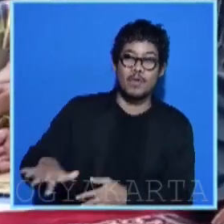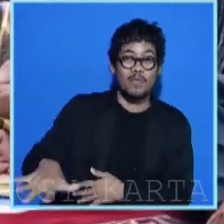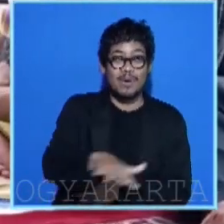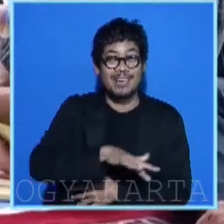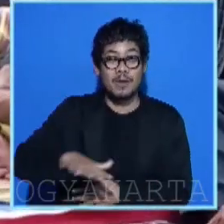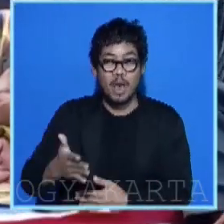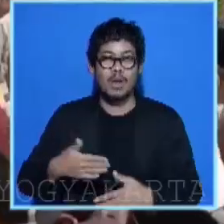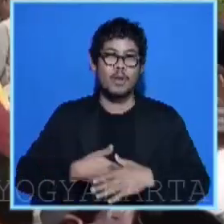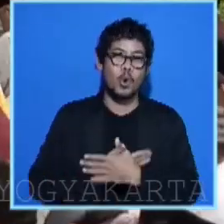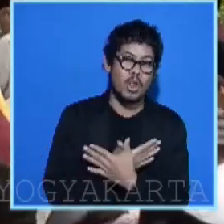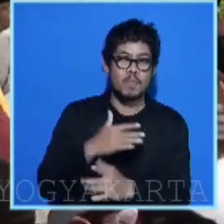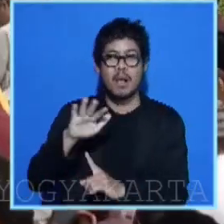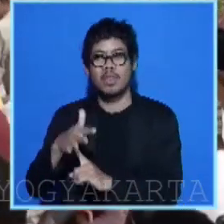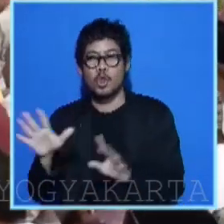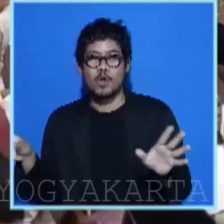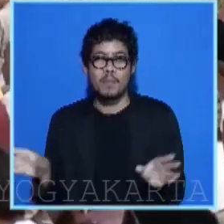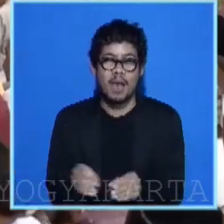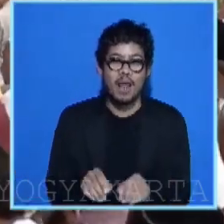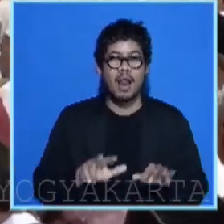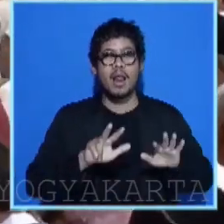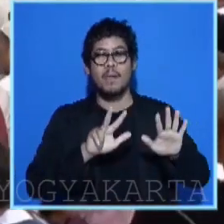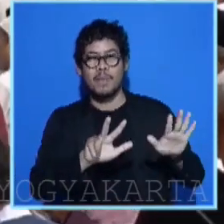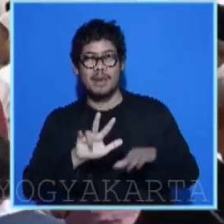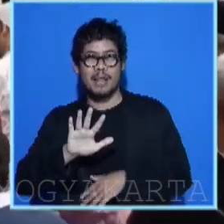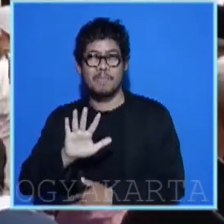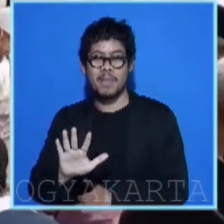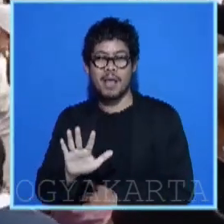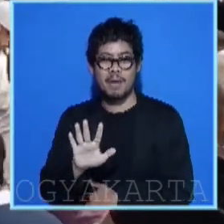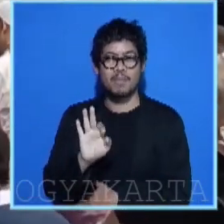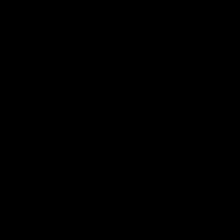lainnya total kurang lebih 805.000 liter air yang sudah didistribusikan